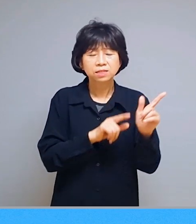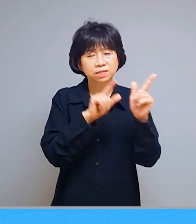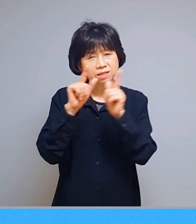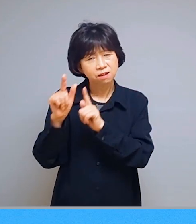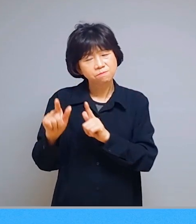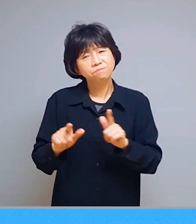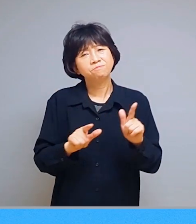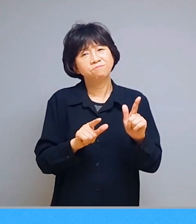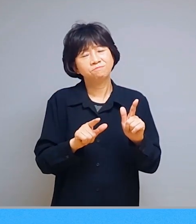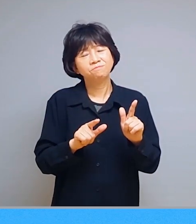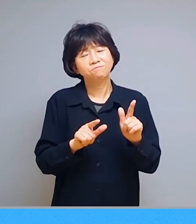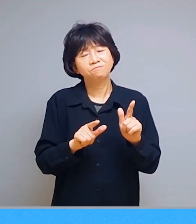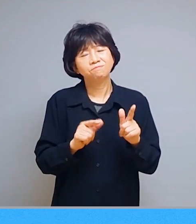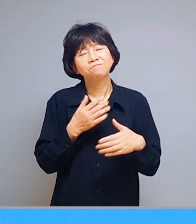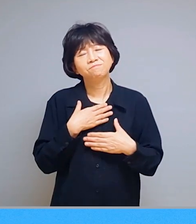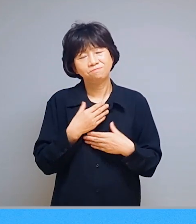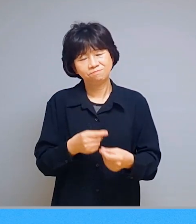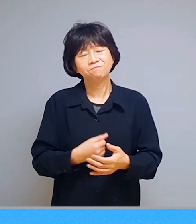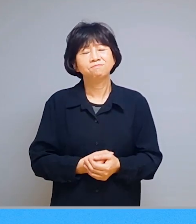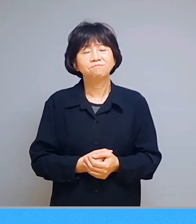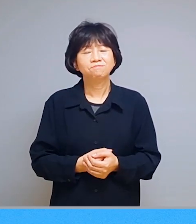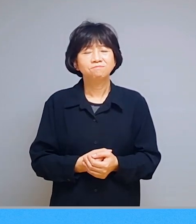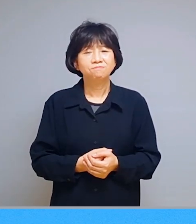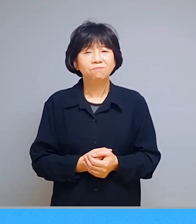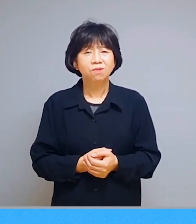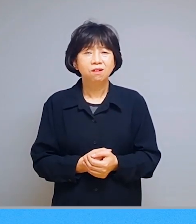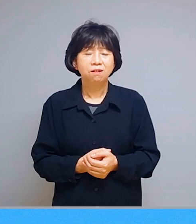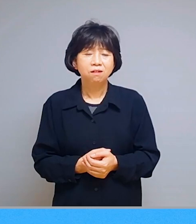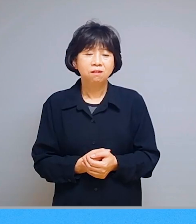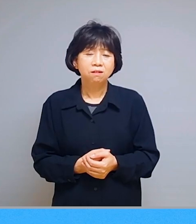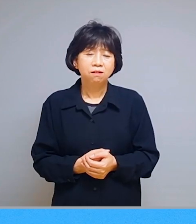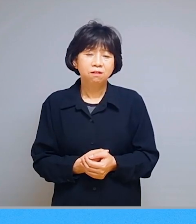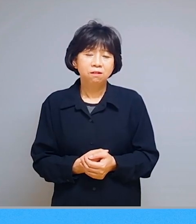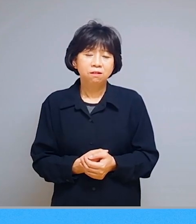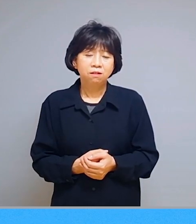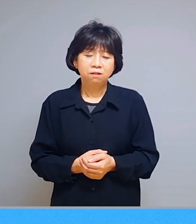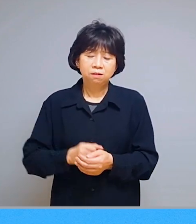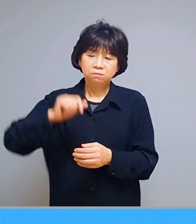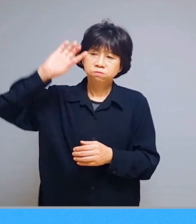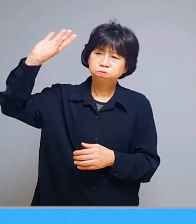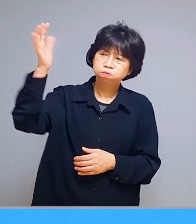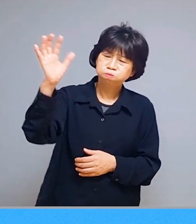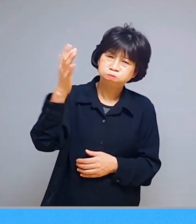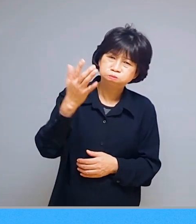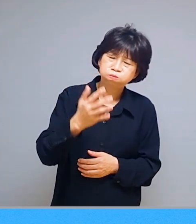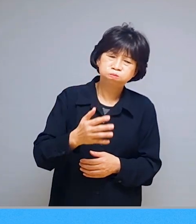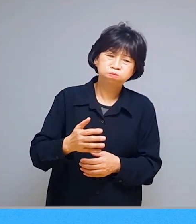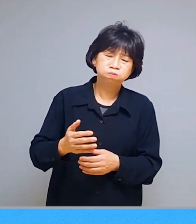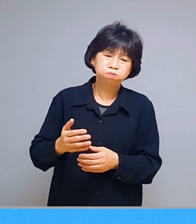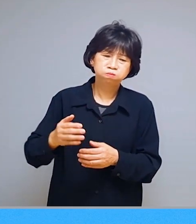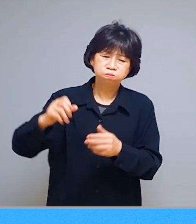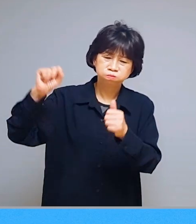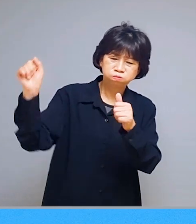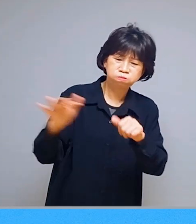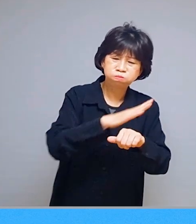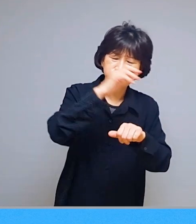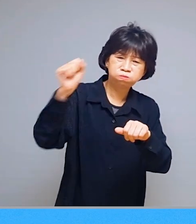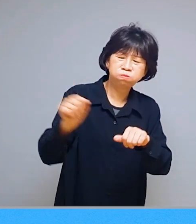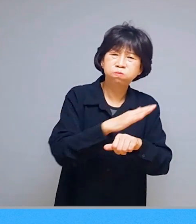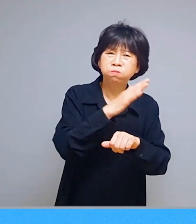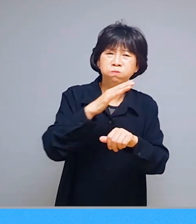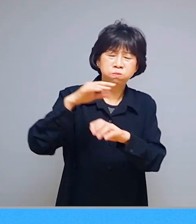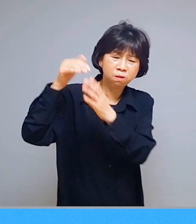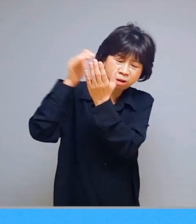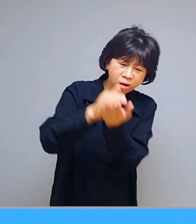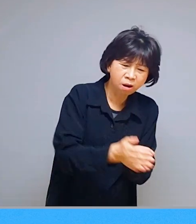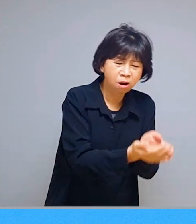거예요. 그렇습니다. 사도 바울이 폭풍 가운데서도 감사할 수 있었던 이유는 그의 시선이 상황과 환경에 있는 것이